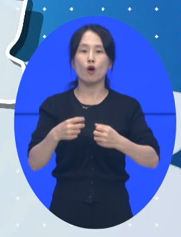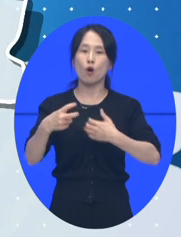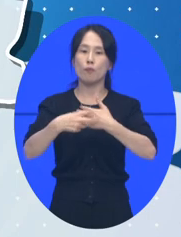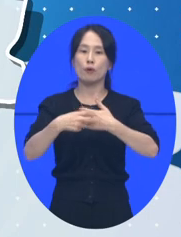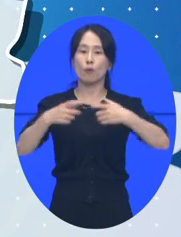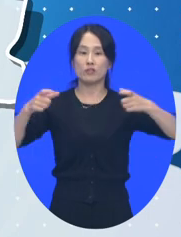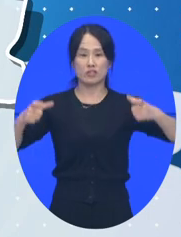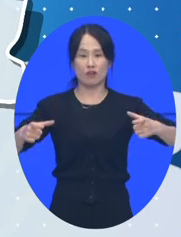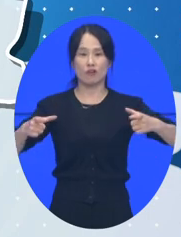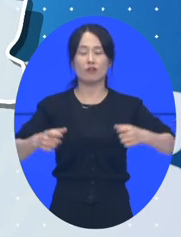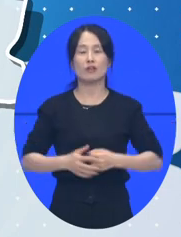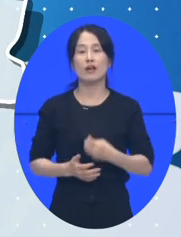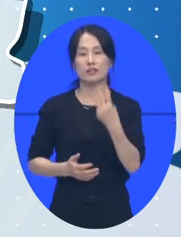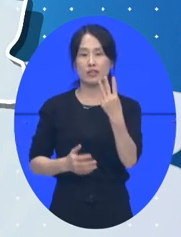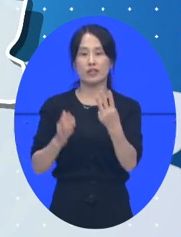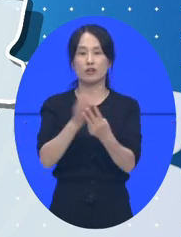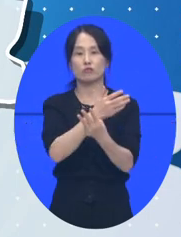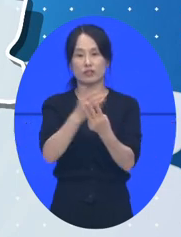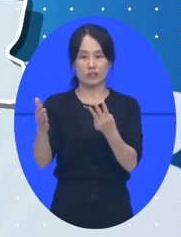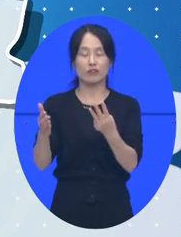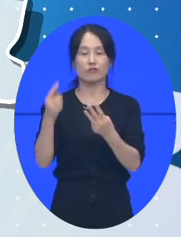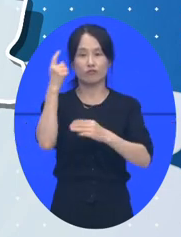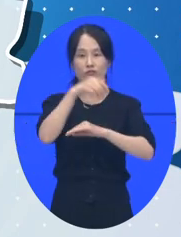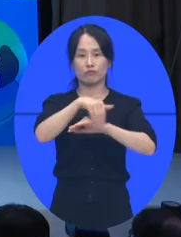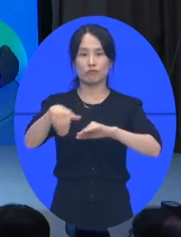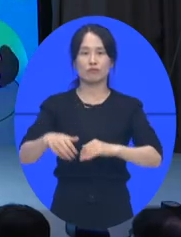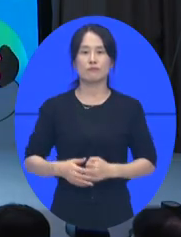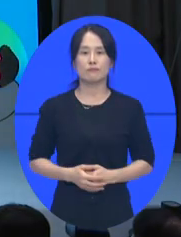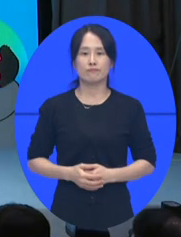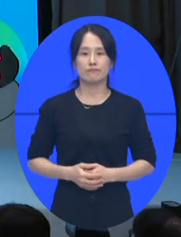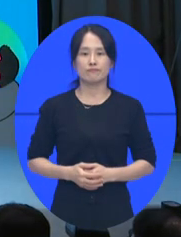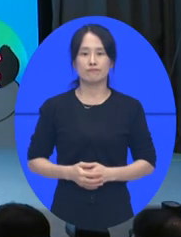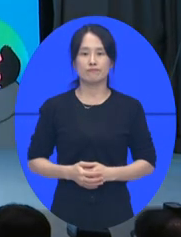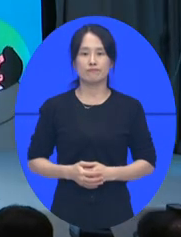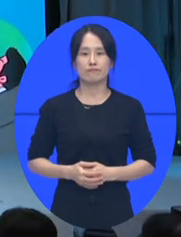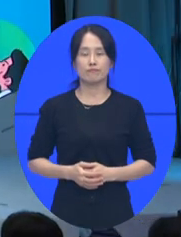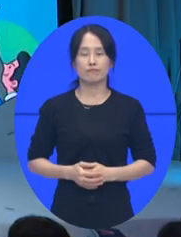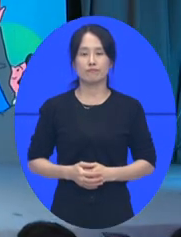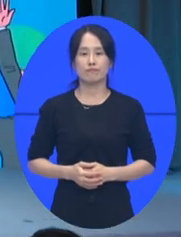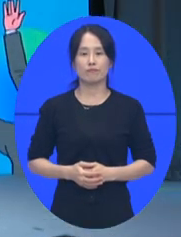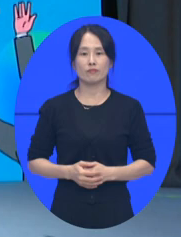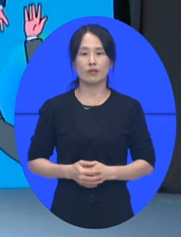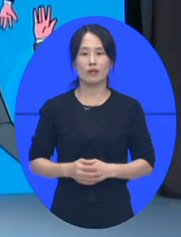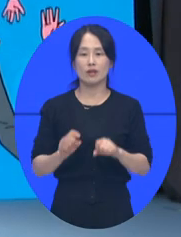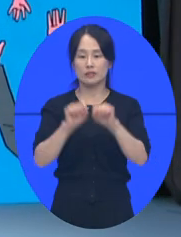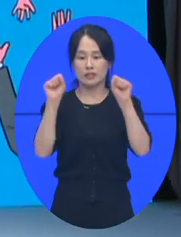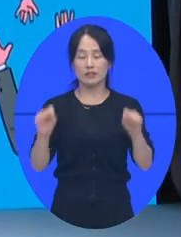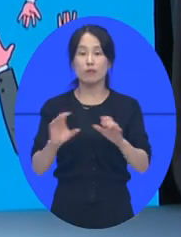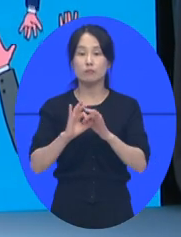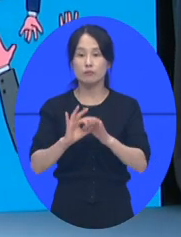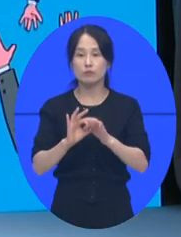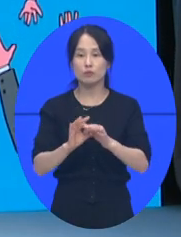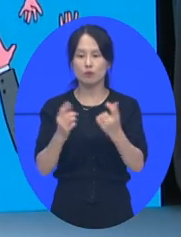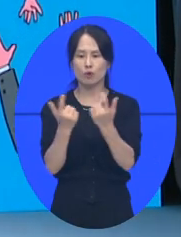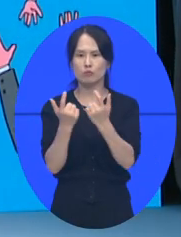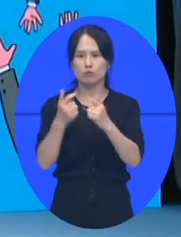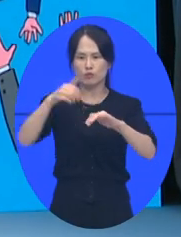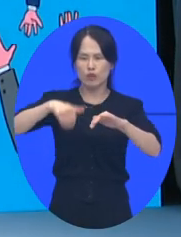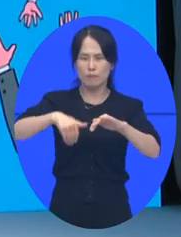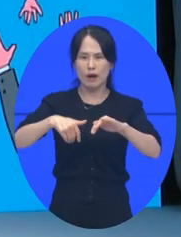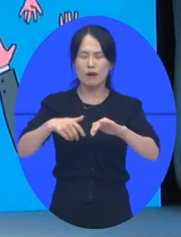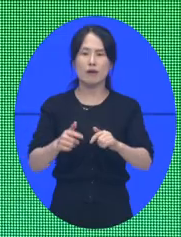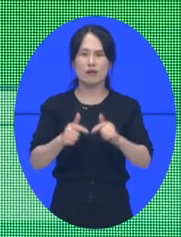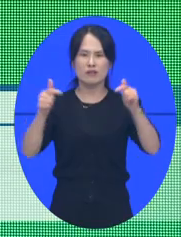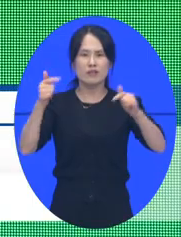육성하는 에코메디컬존 등세개 클러스터를 조성합니다. 더불어 구대벨트와 인프라 확충을 통해 북부를 대개발하겠다는